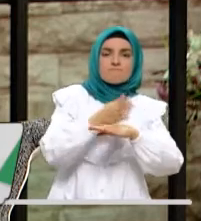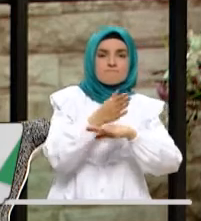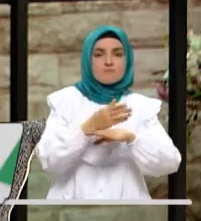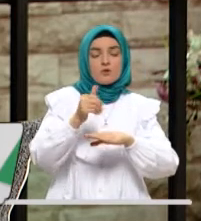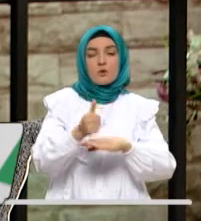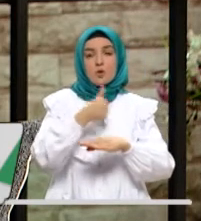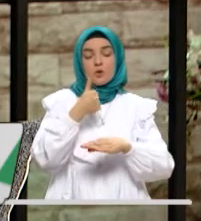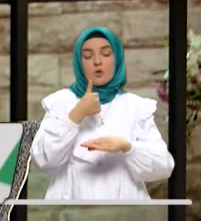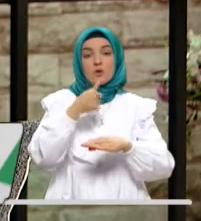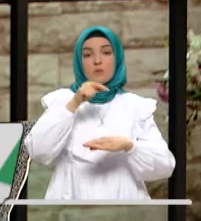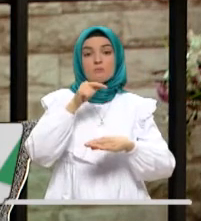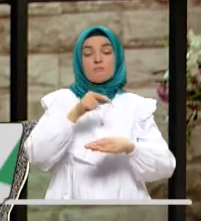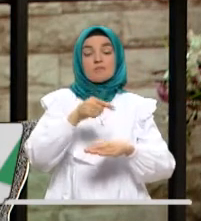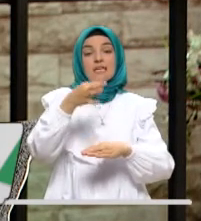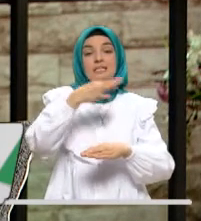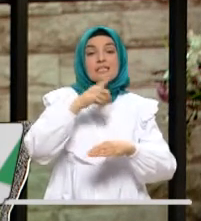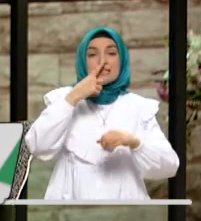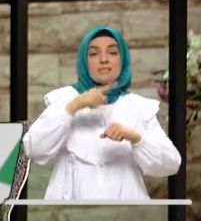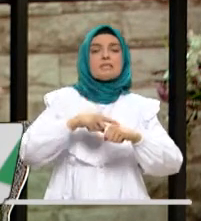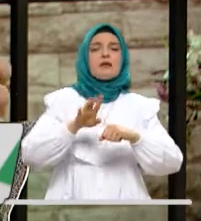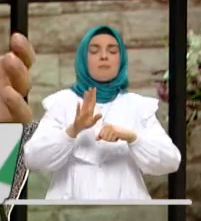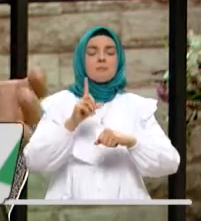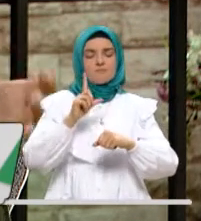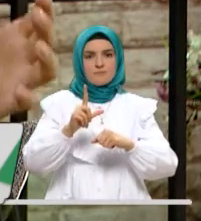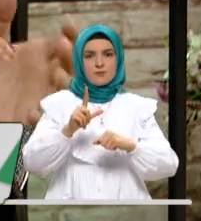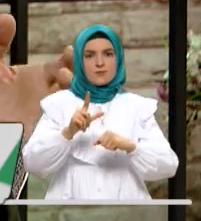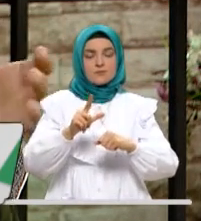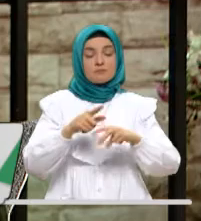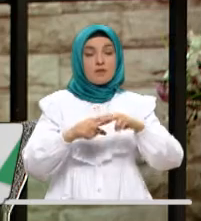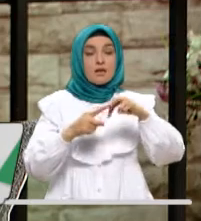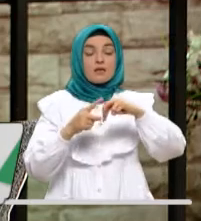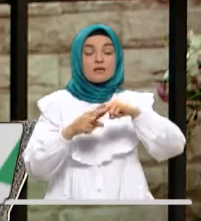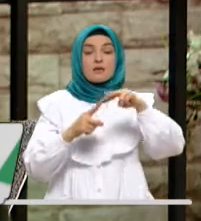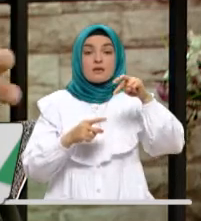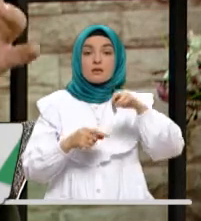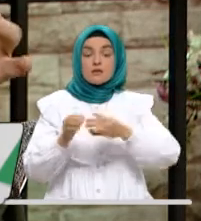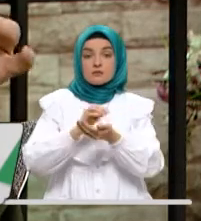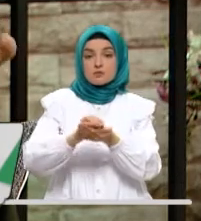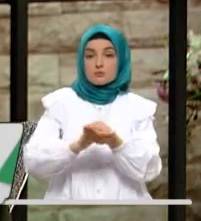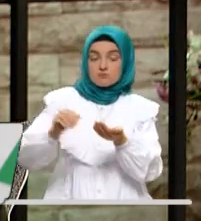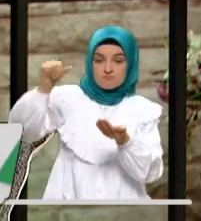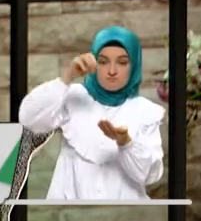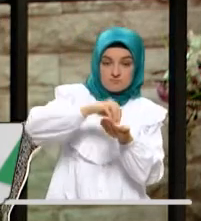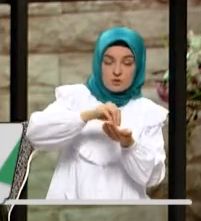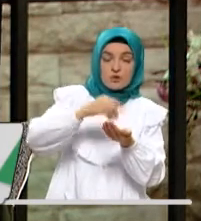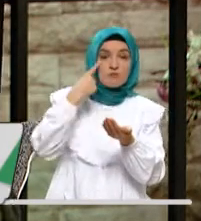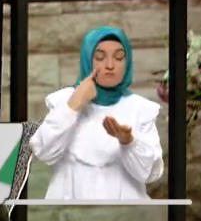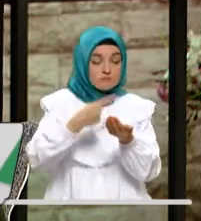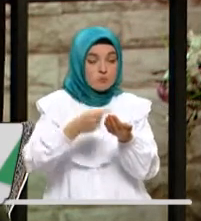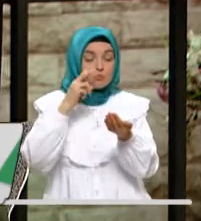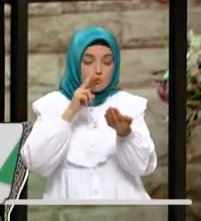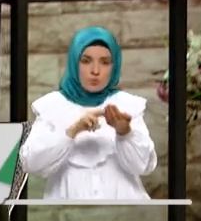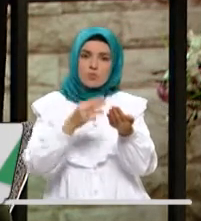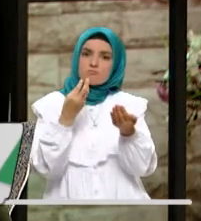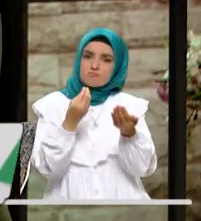ön yüzdeki etikete aldanmamak lazım. Hani Arap suyu, Arap sabunu katkılı ya da ne bileyim sirke katkılı görüyorum mesela. Hani tamam,